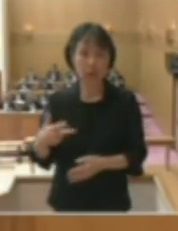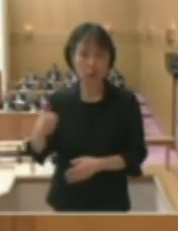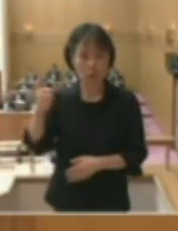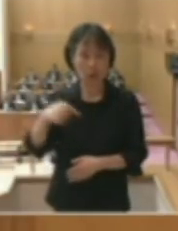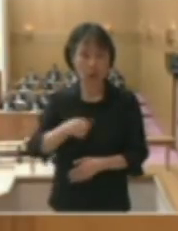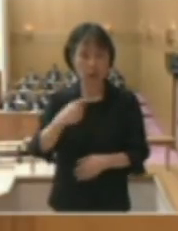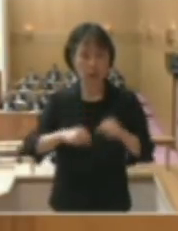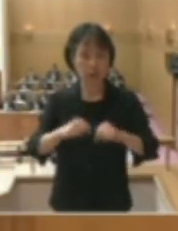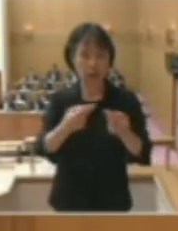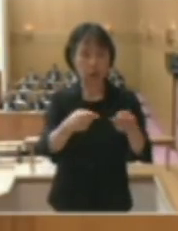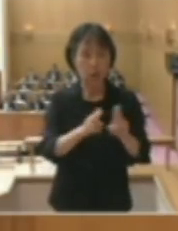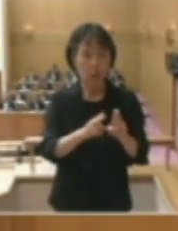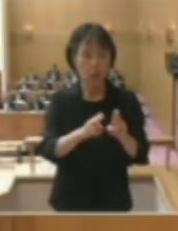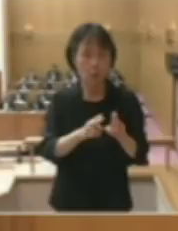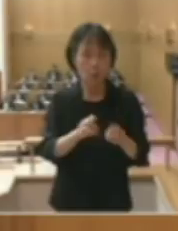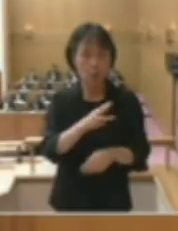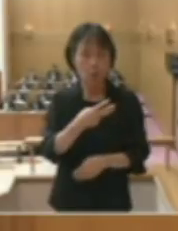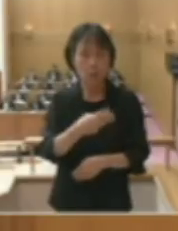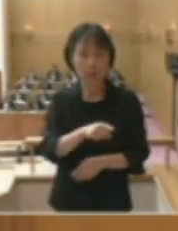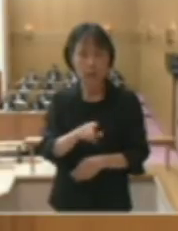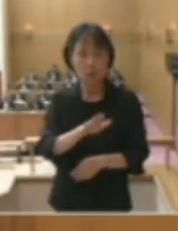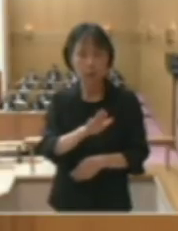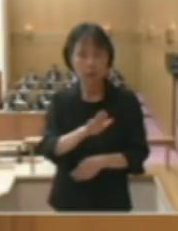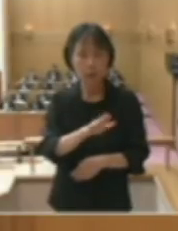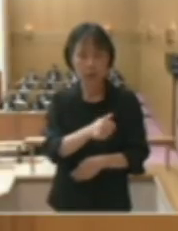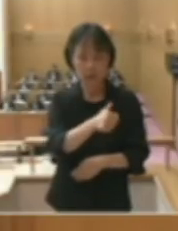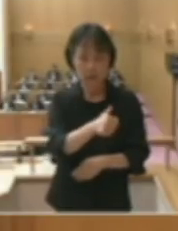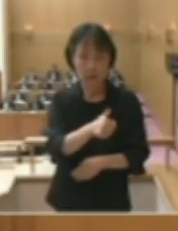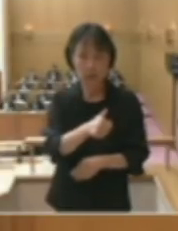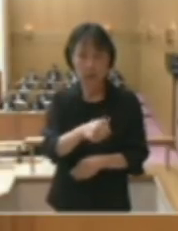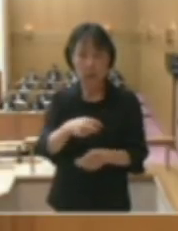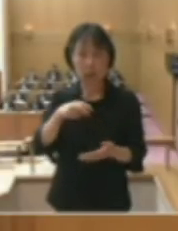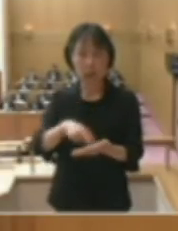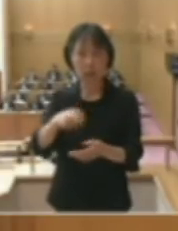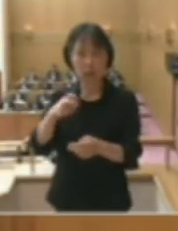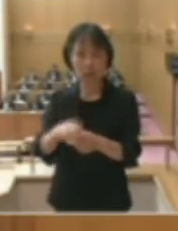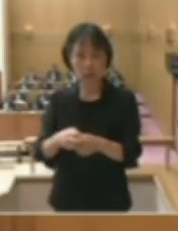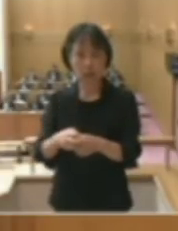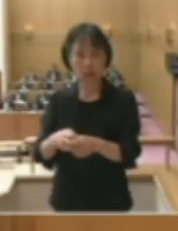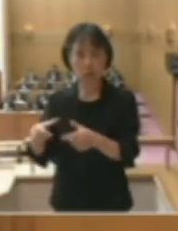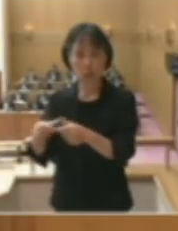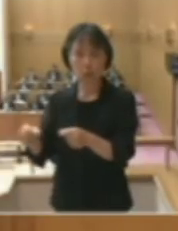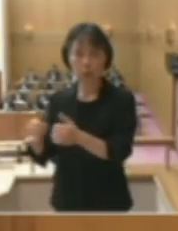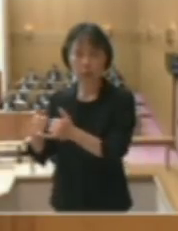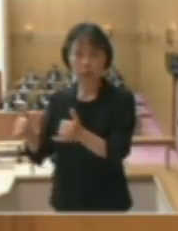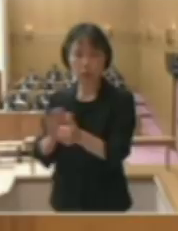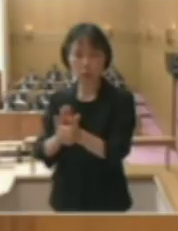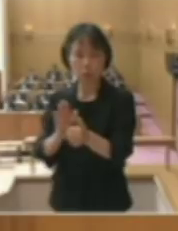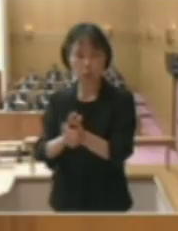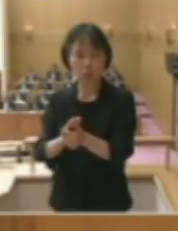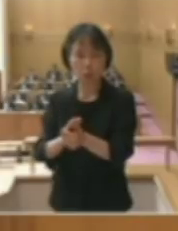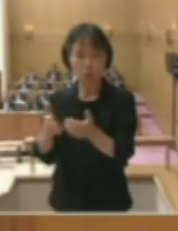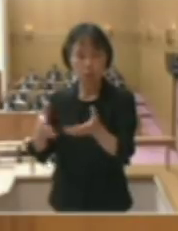党の溝手氏と立憲民主党および国民民主党推薦の無所属たる森